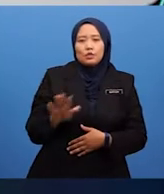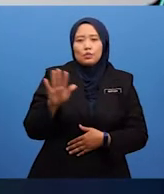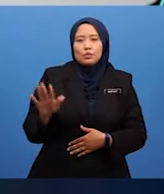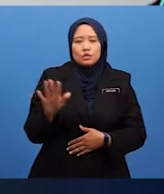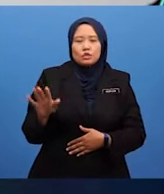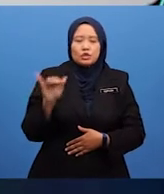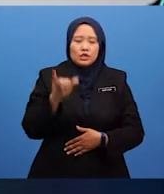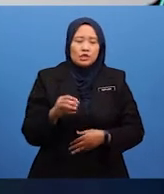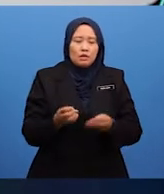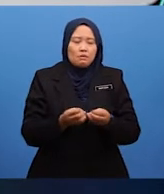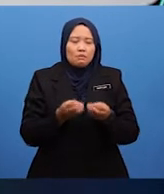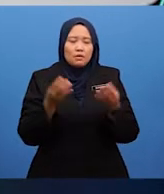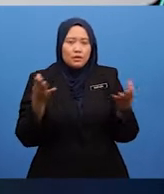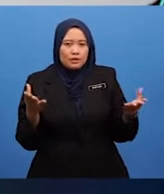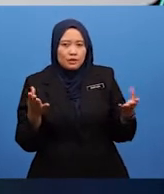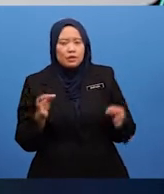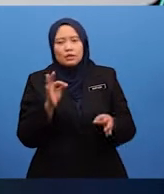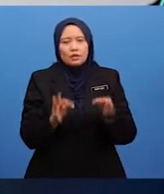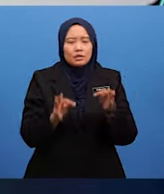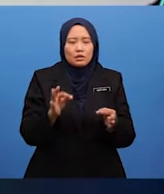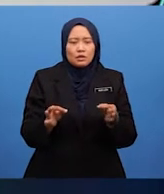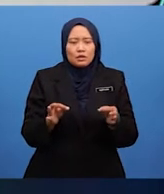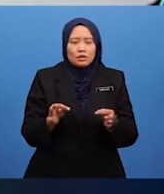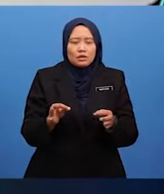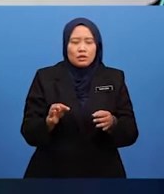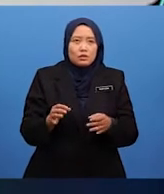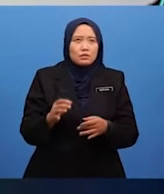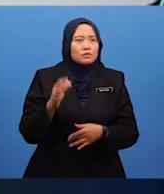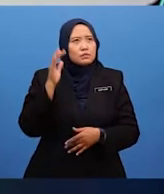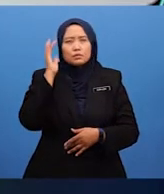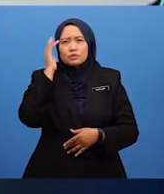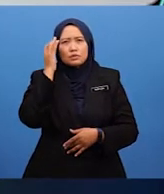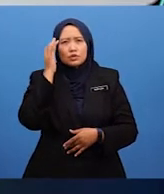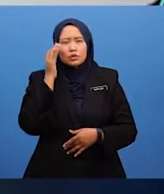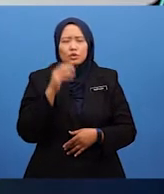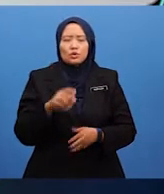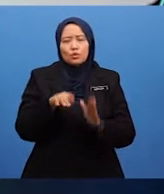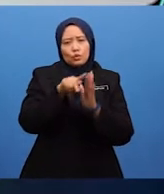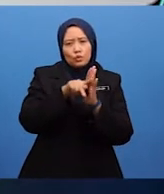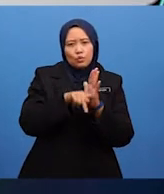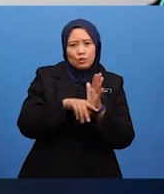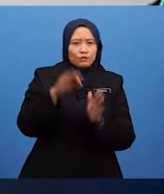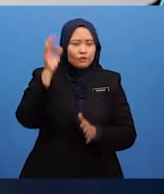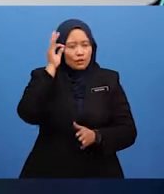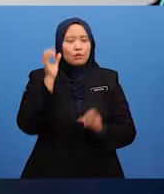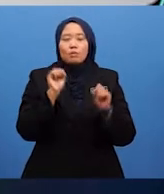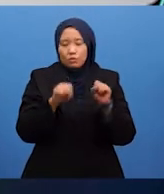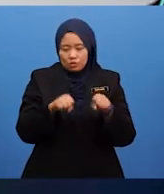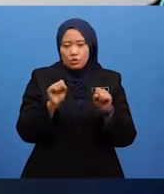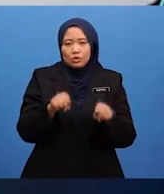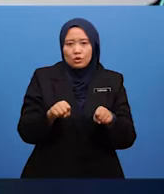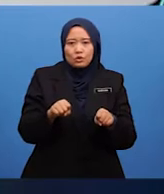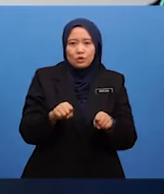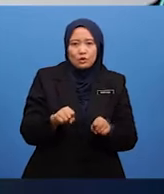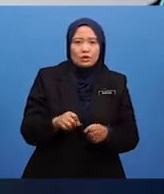kalau Plaza Plaza tidak jelas atau pun serasa masih lagi kurang paham boleh dengar berulangkali